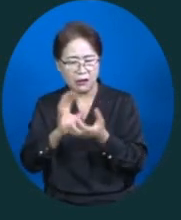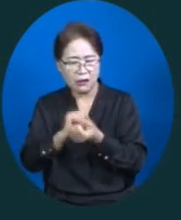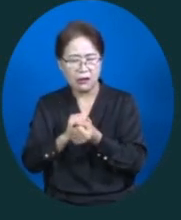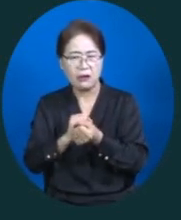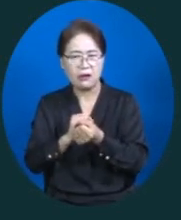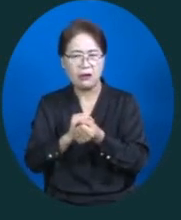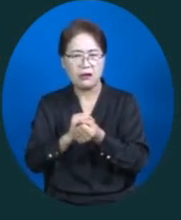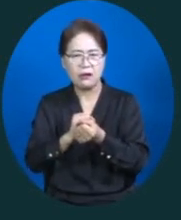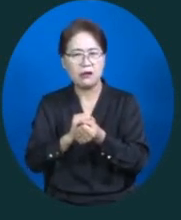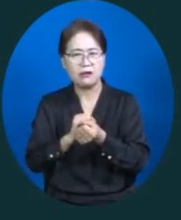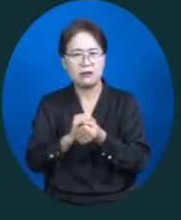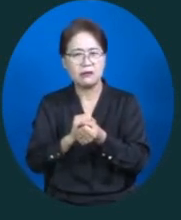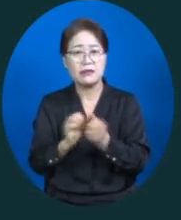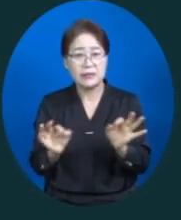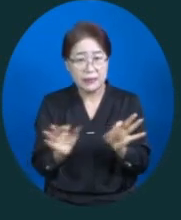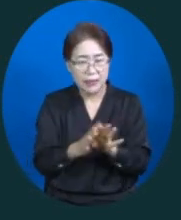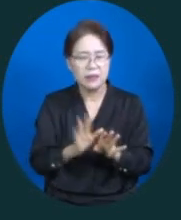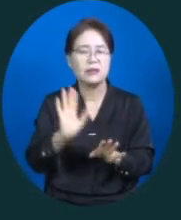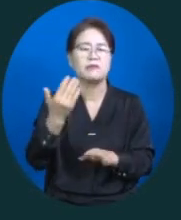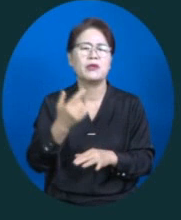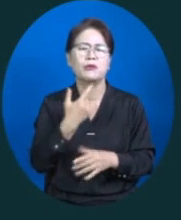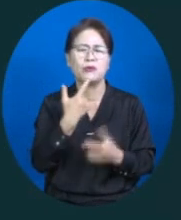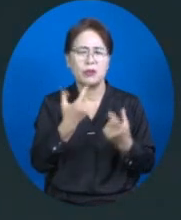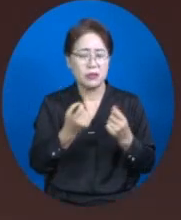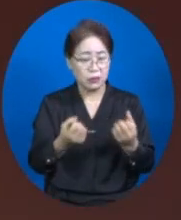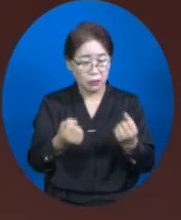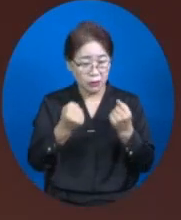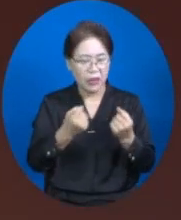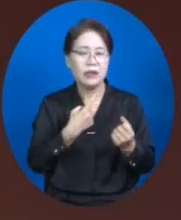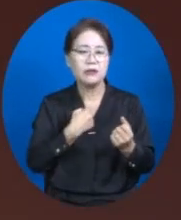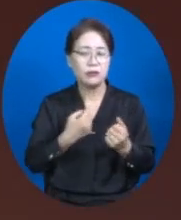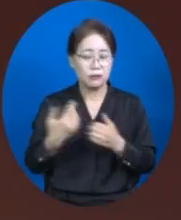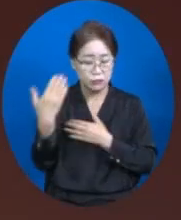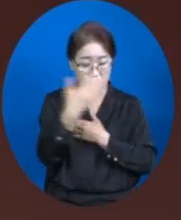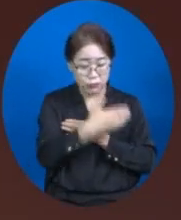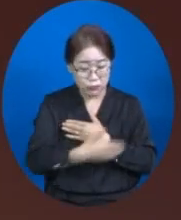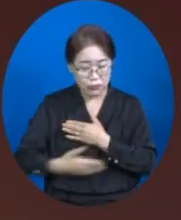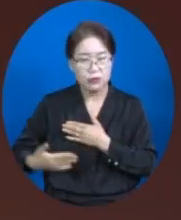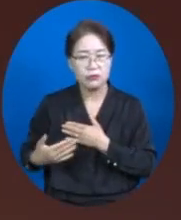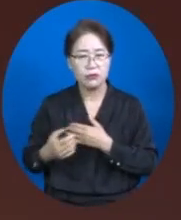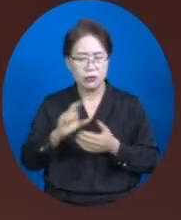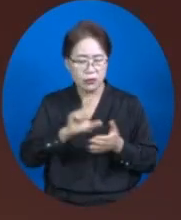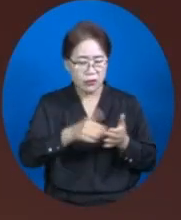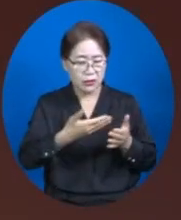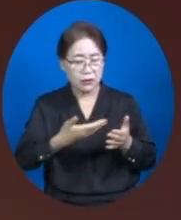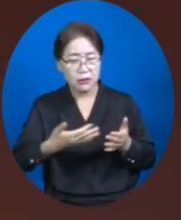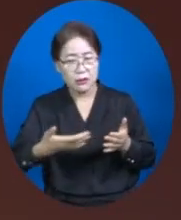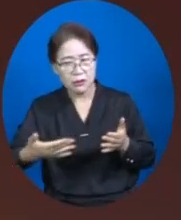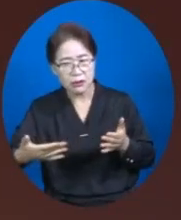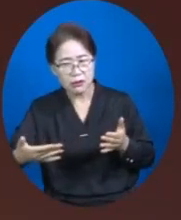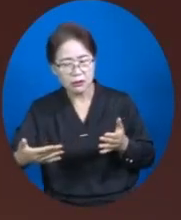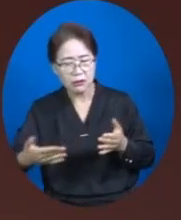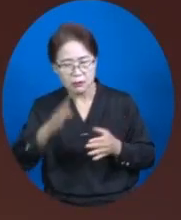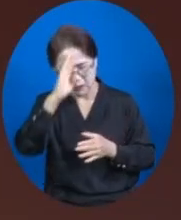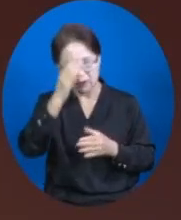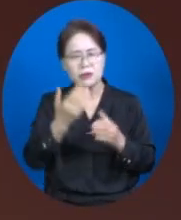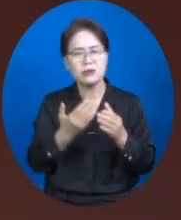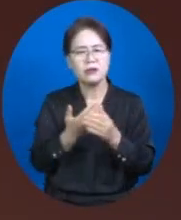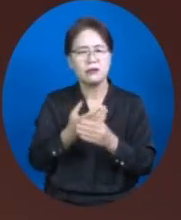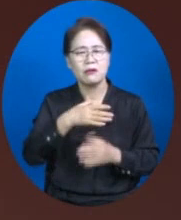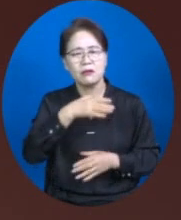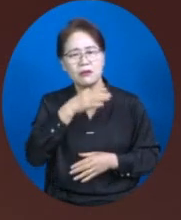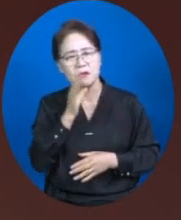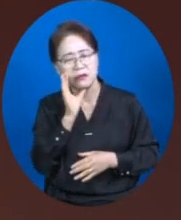마는 것입니다 마찬가지로 건강하던 우리의 육체도 시간이 지나면 병들고